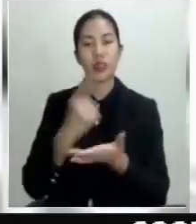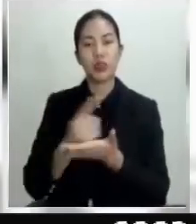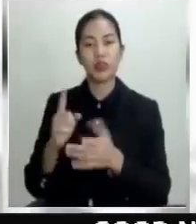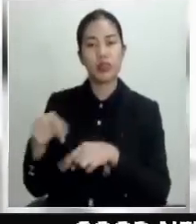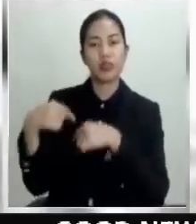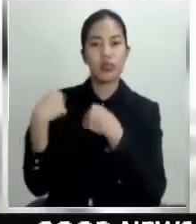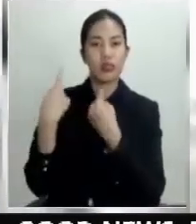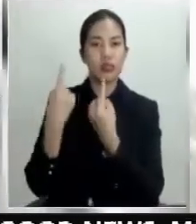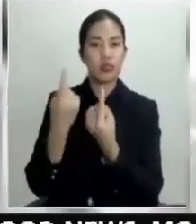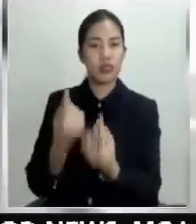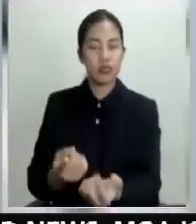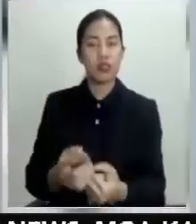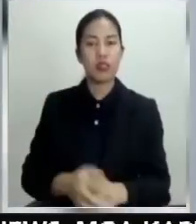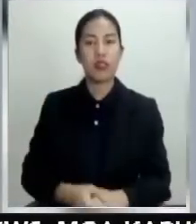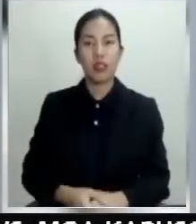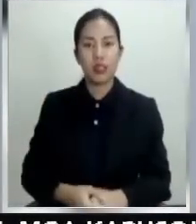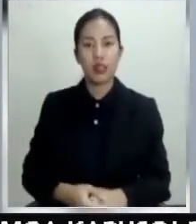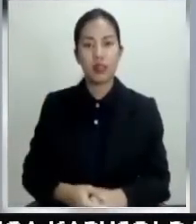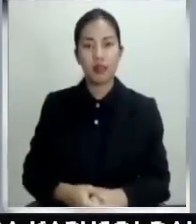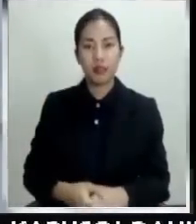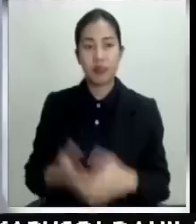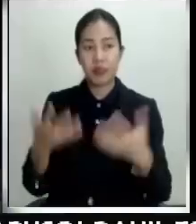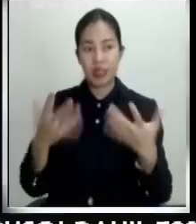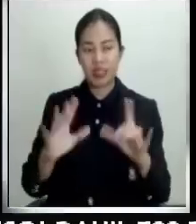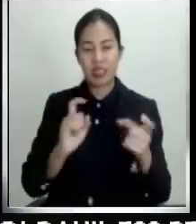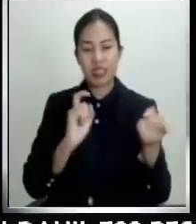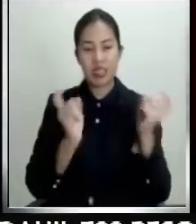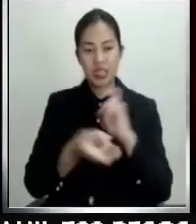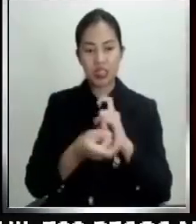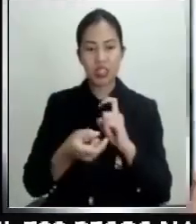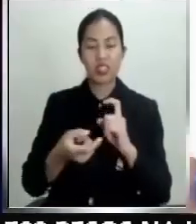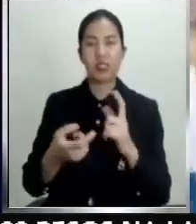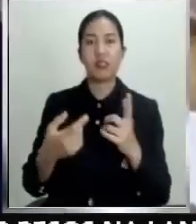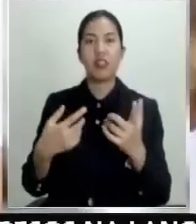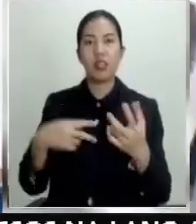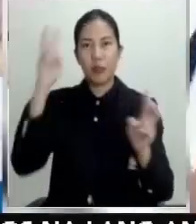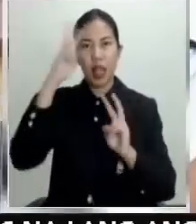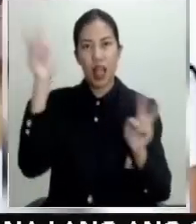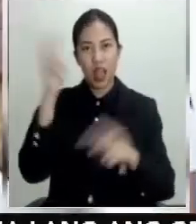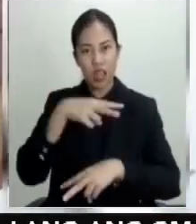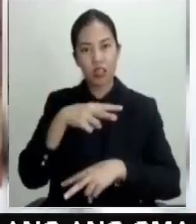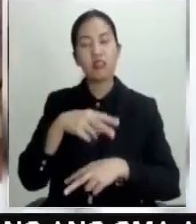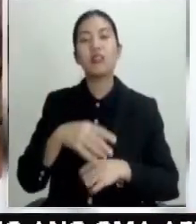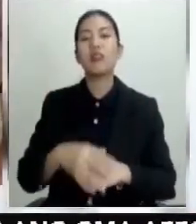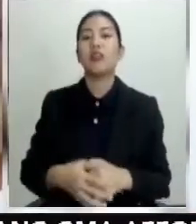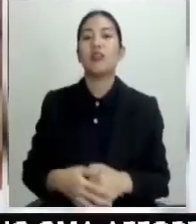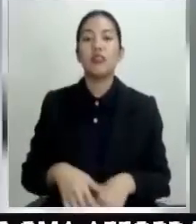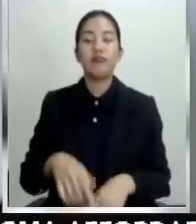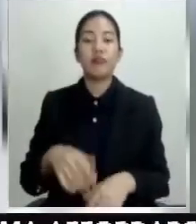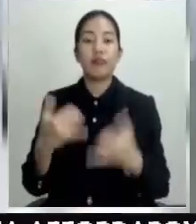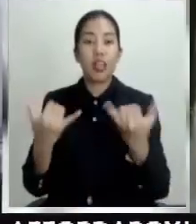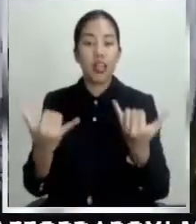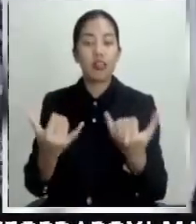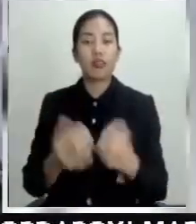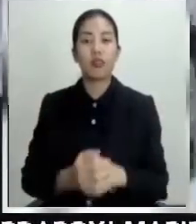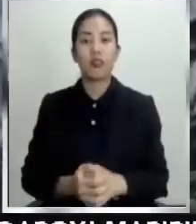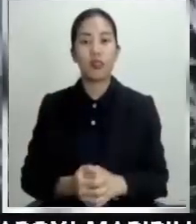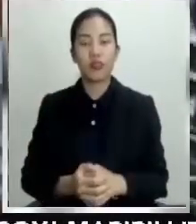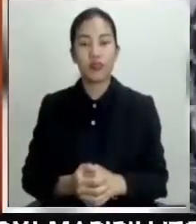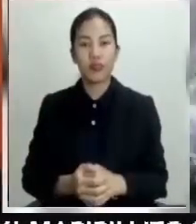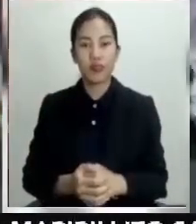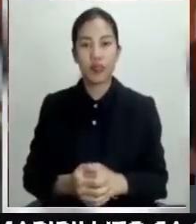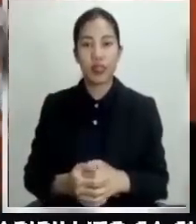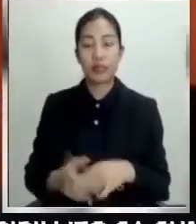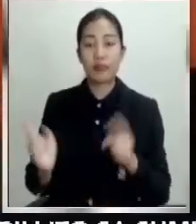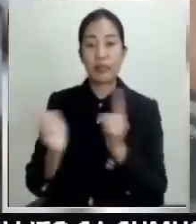kanilang mga naunang testimonya, muling nakaharap ni na Pamplona Negros Oriental Mayor Janice Digamo, mga nakaligtas at mga kaanyak na mga